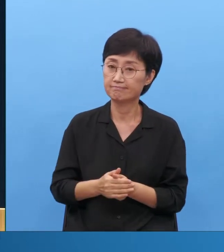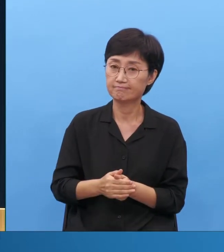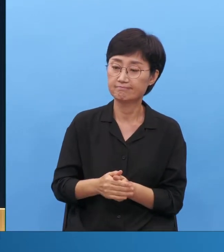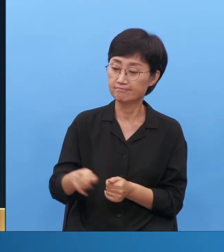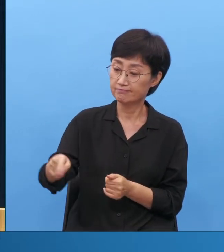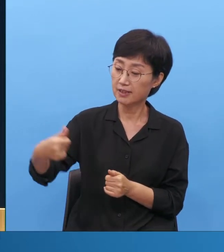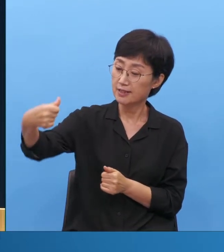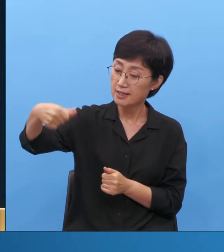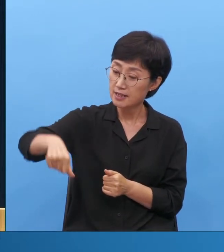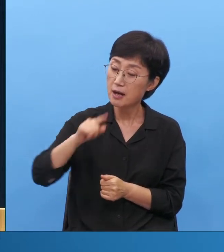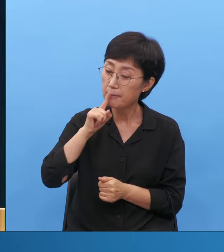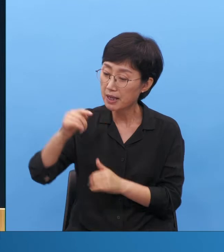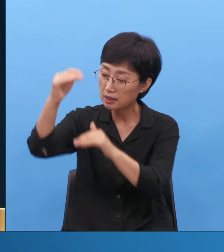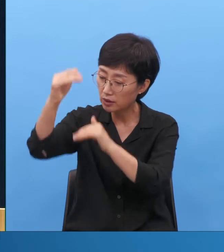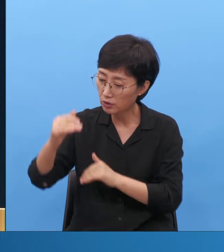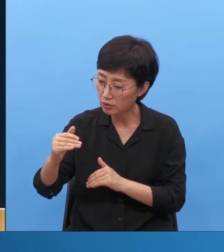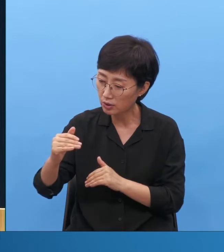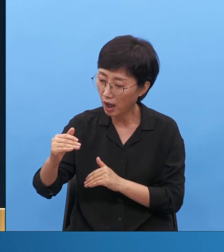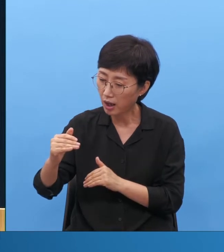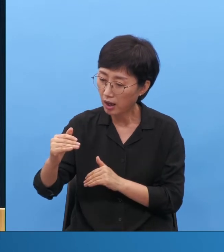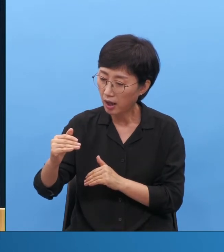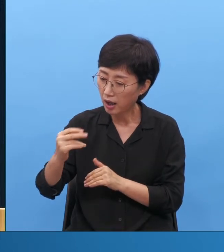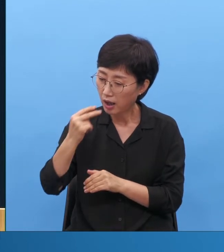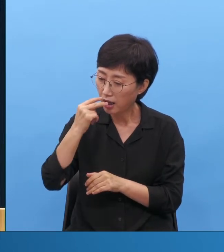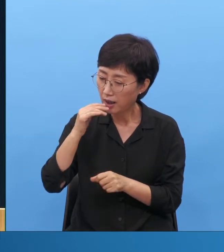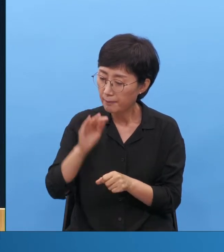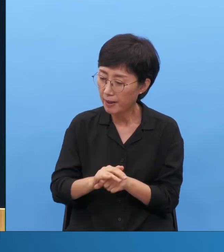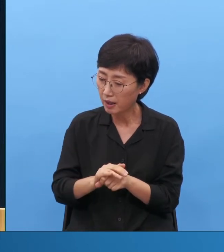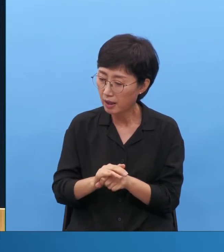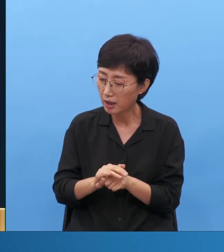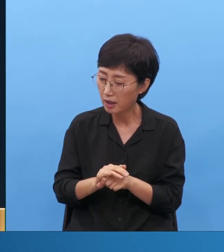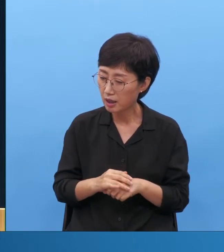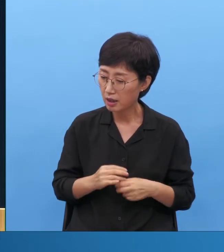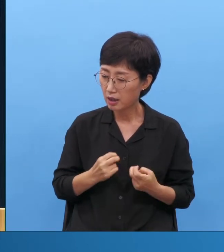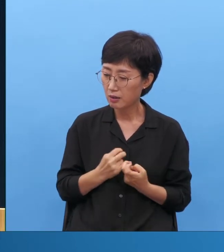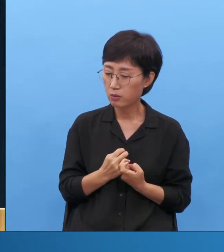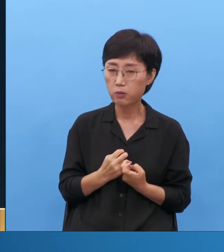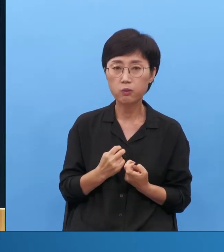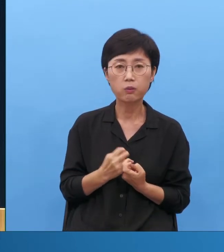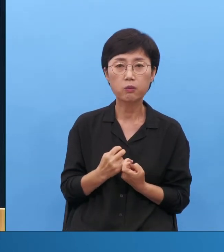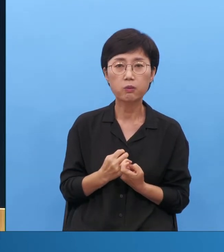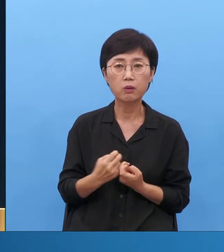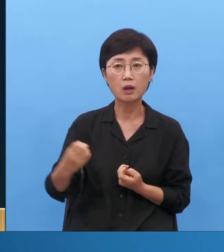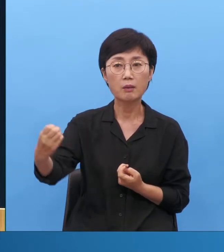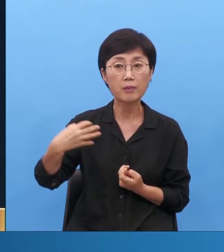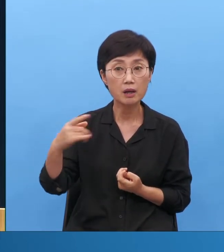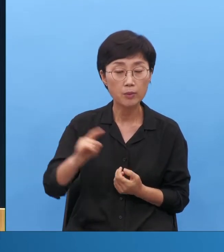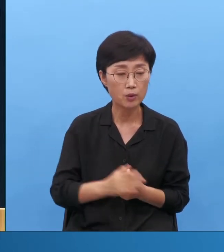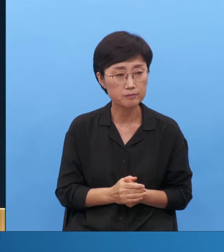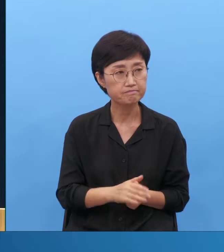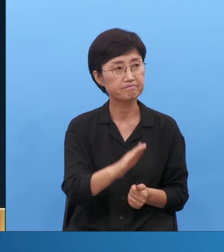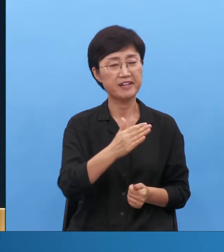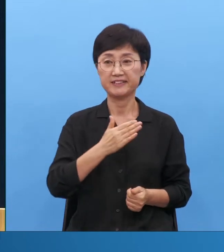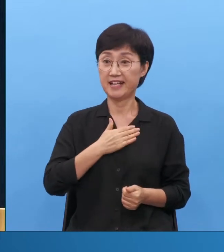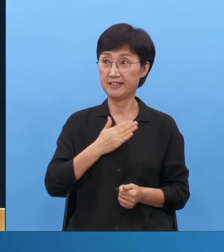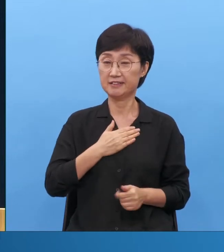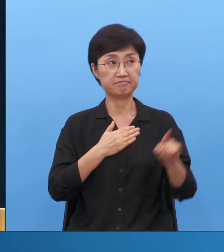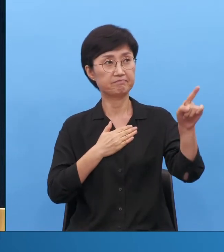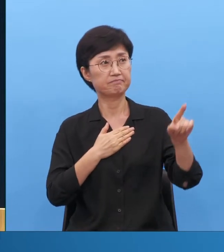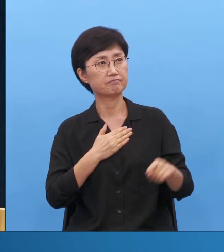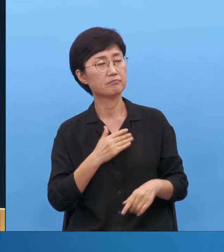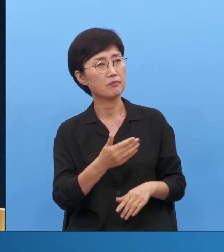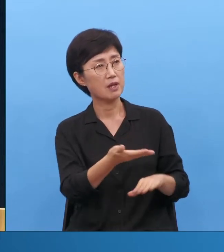인사 말에서 기가 찬 말을 했어요. He said something that flabbergasted the entire congregation as soon as he came up. 나는 우리